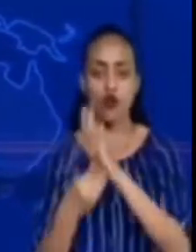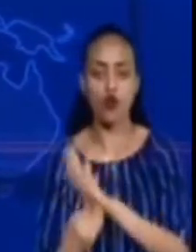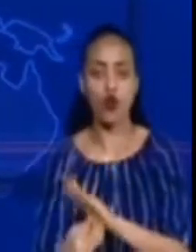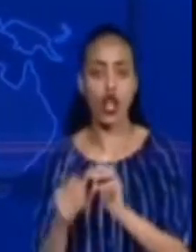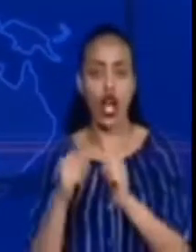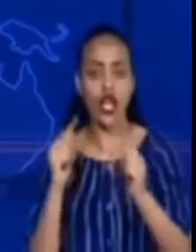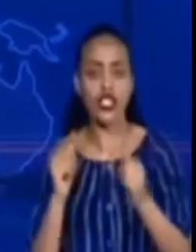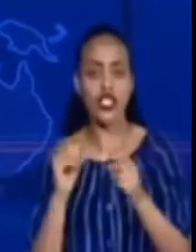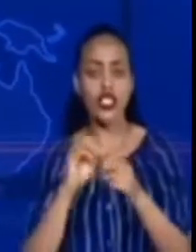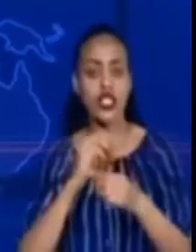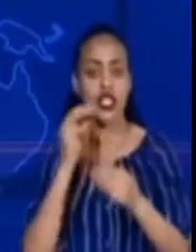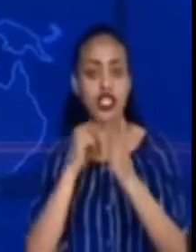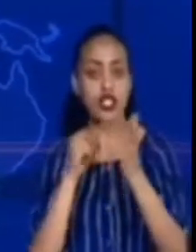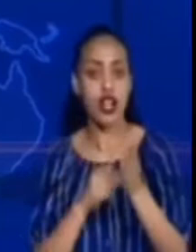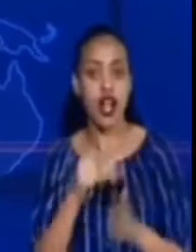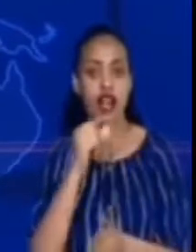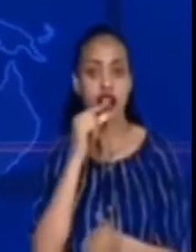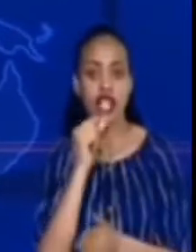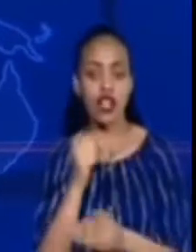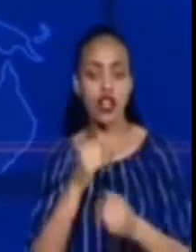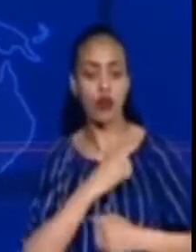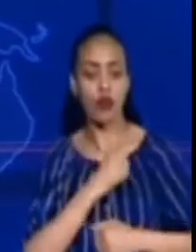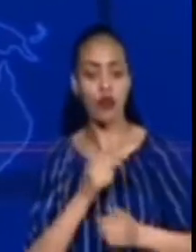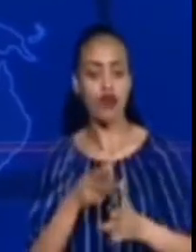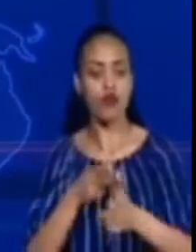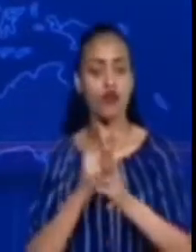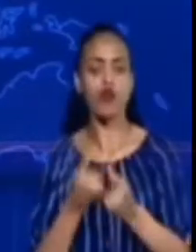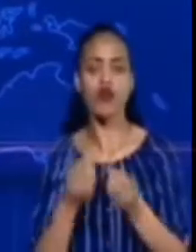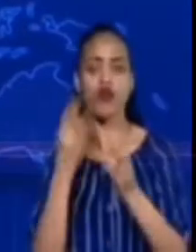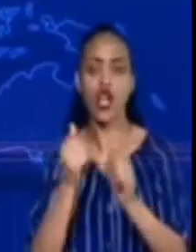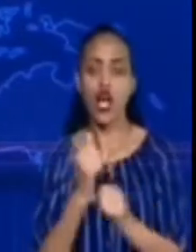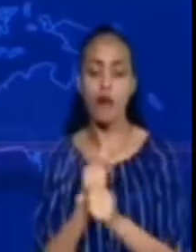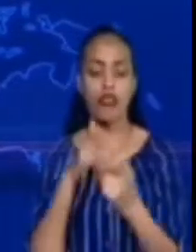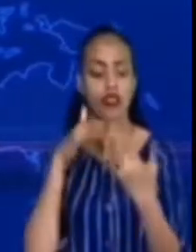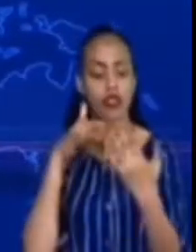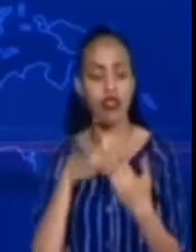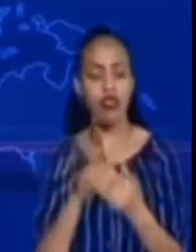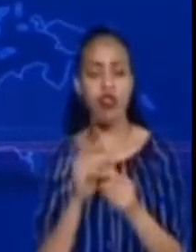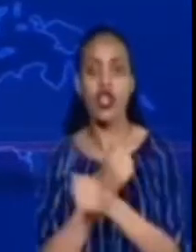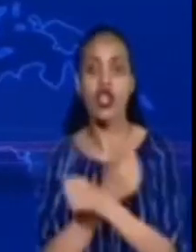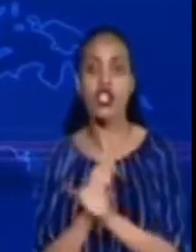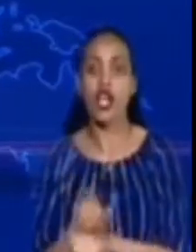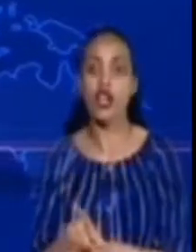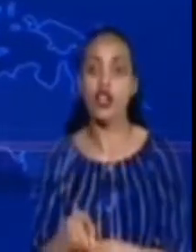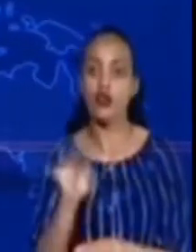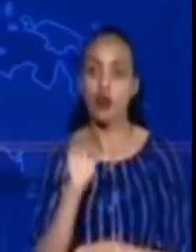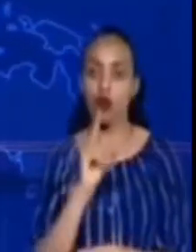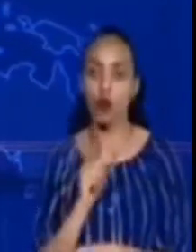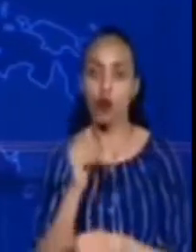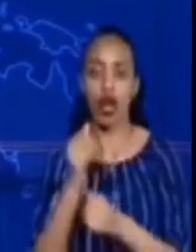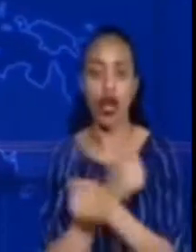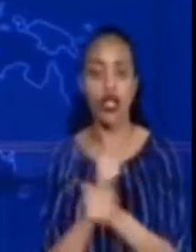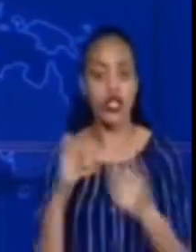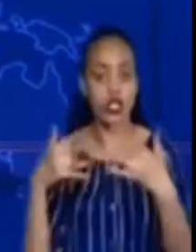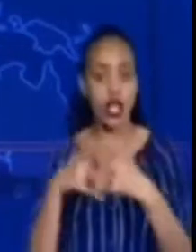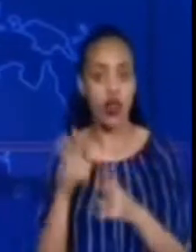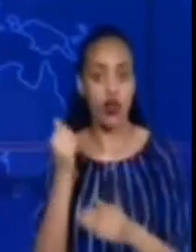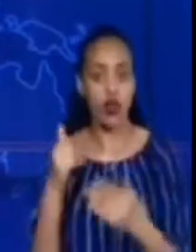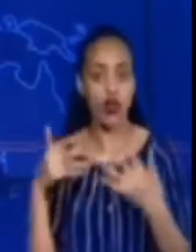በይ ከነከኬኩም ሃለለት ሊንጨማሩት ትጅቻ ገመቹ ፊ ከበጀ ሳኒ